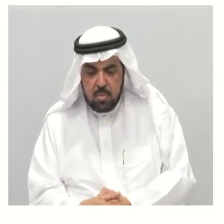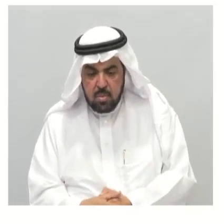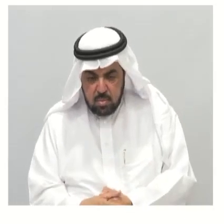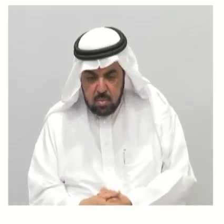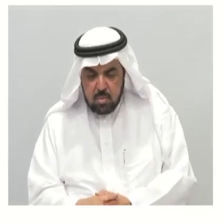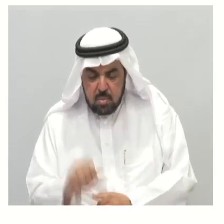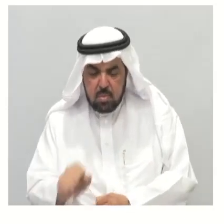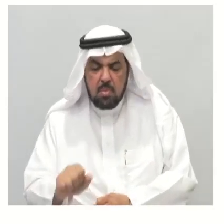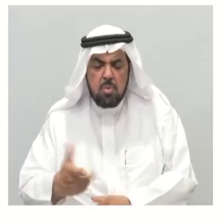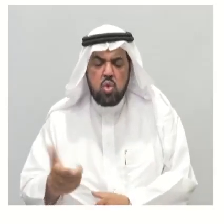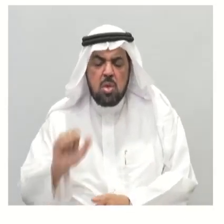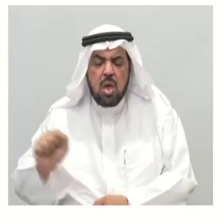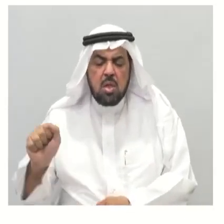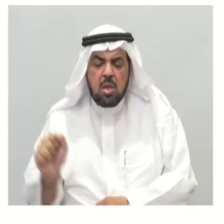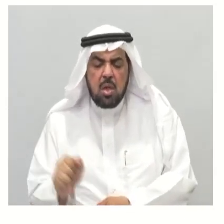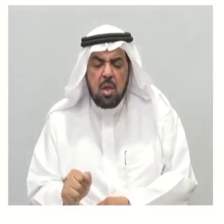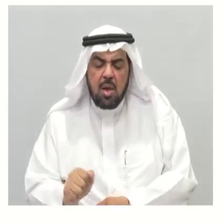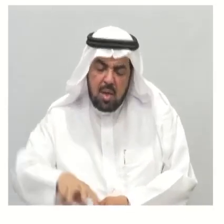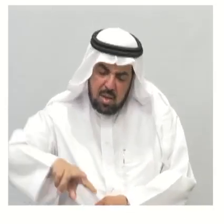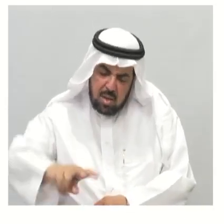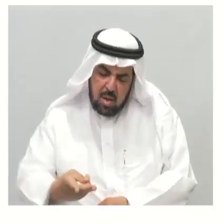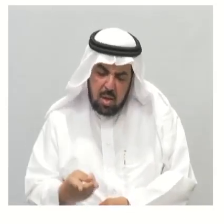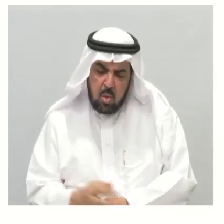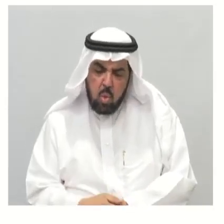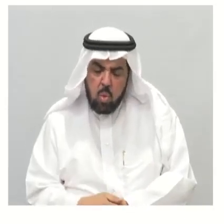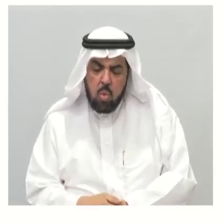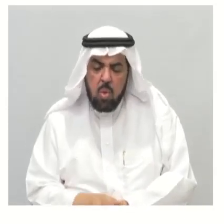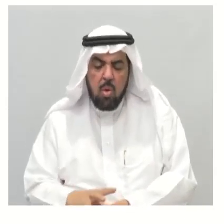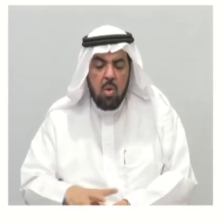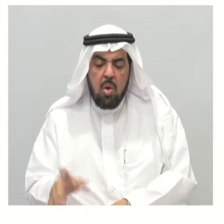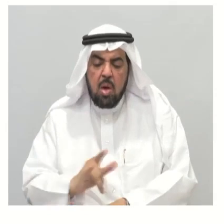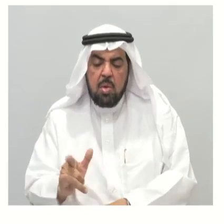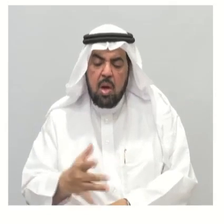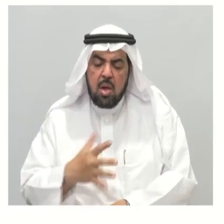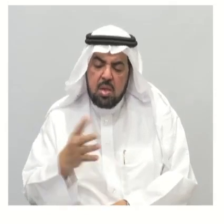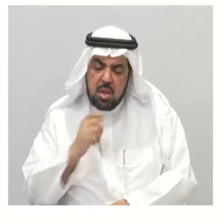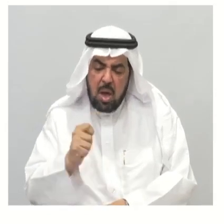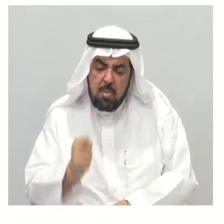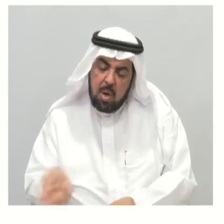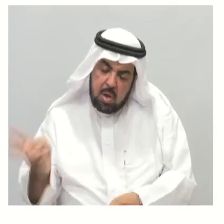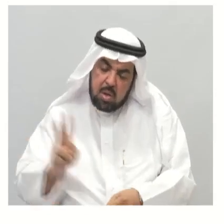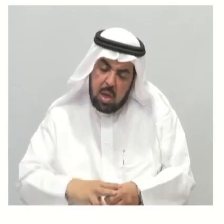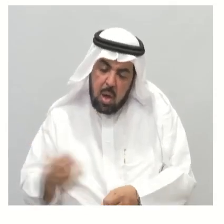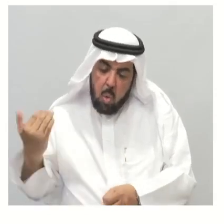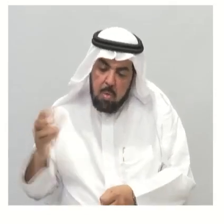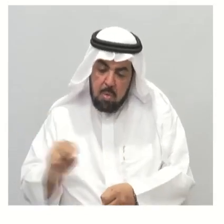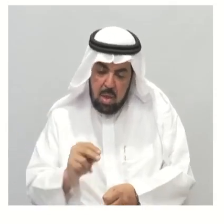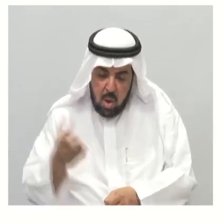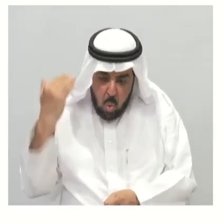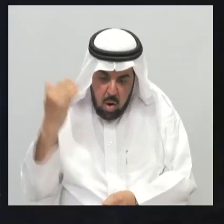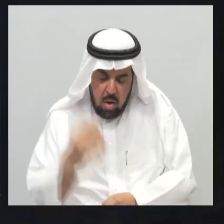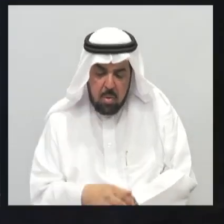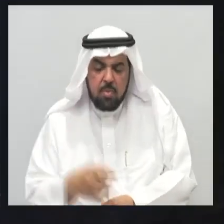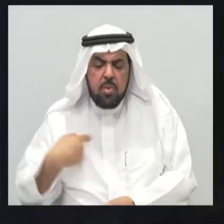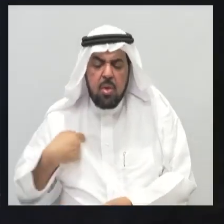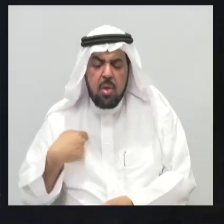لنرى الآن ما هي الخاصية التي تغيرت ولا نستطيع إعادتها كما كانت. ماذا تسمى